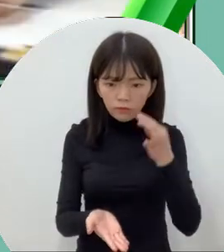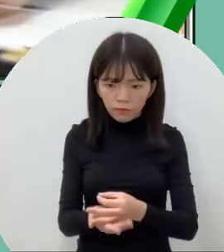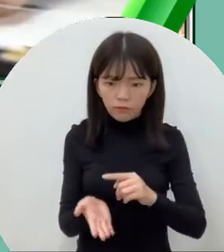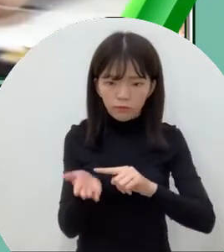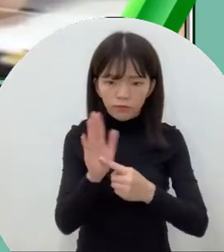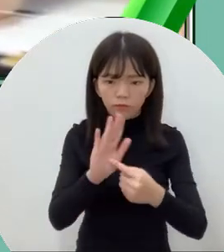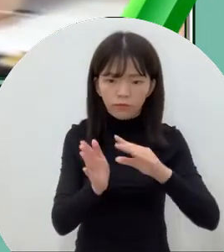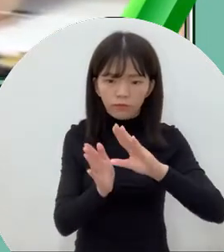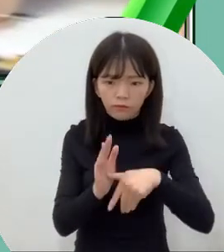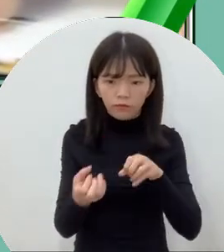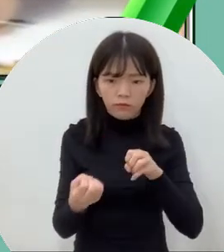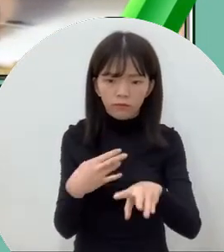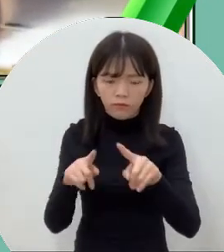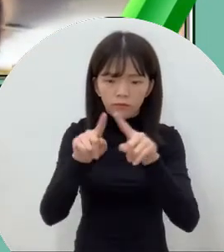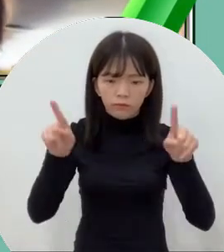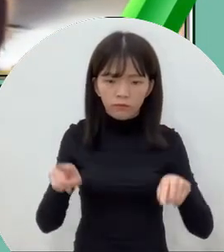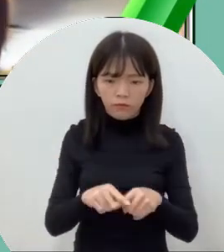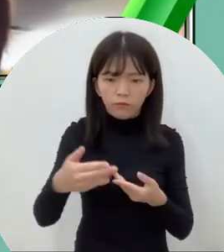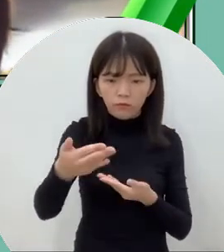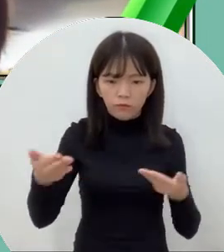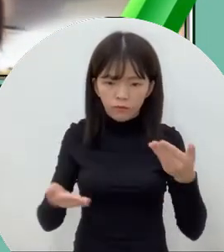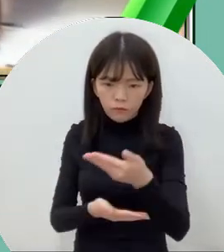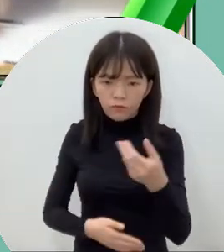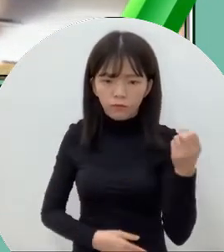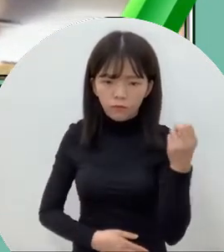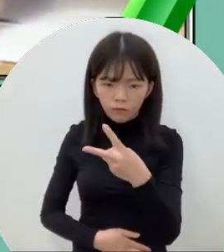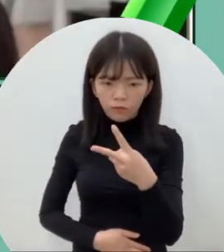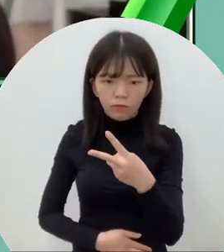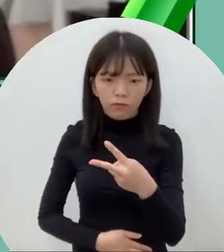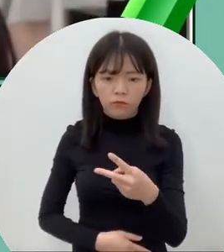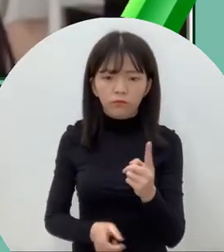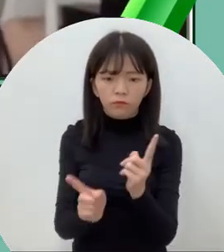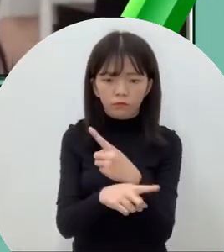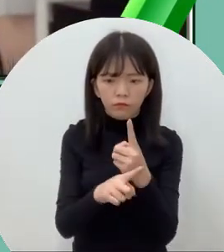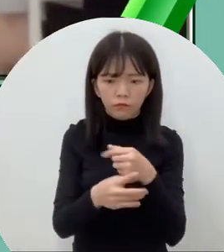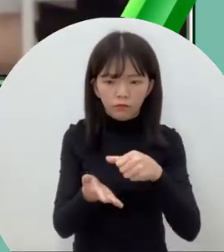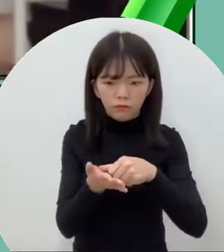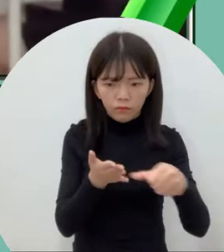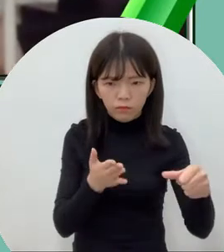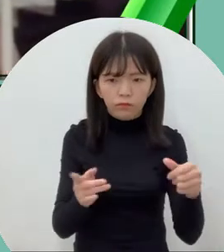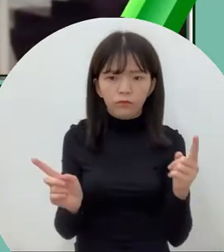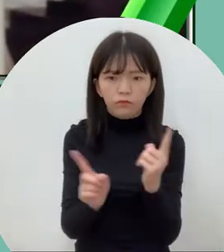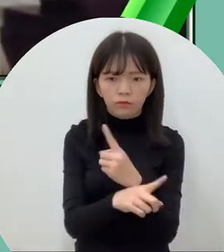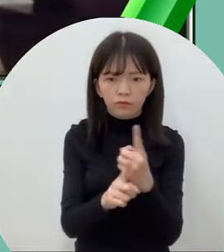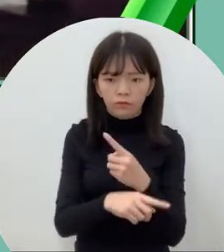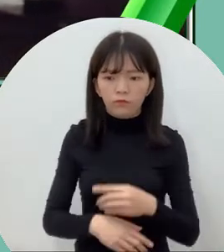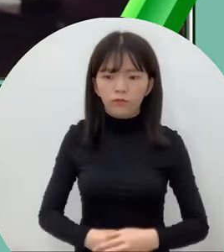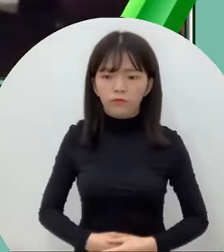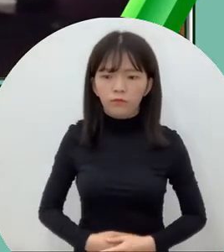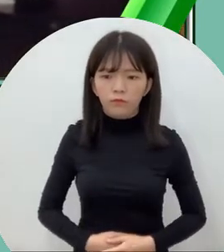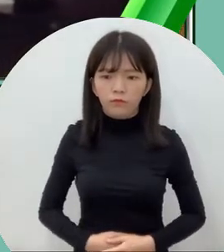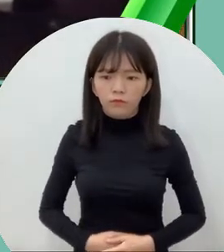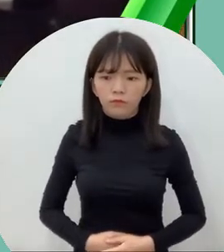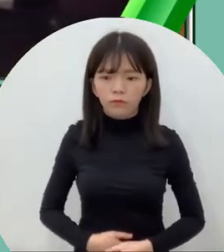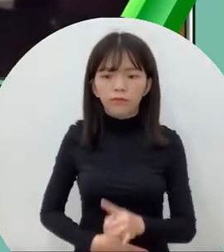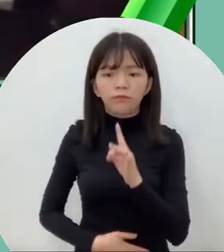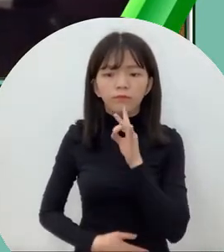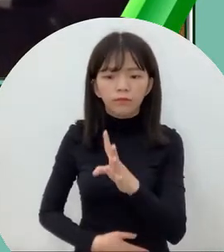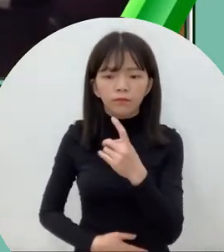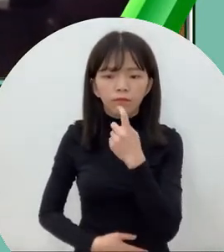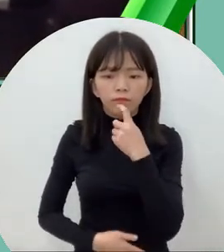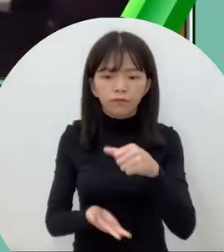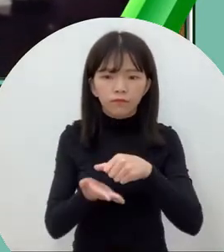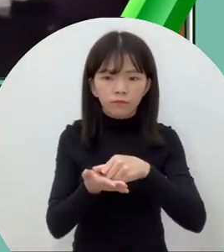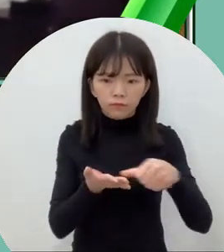답란을 잘못 표기했을 경우에는 답안지를 교체하거나 수정 테이프로 수정할 수 있습니다. 단, 흰색